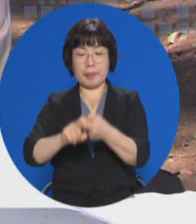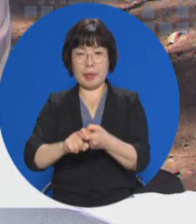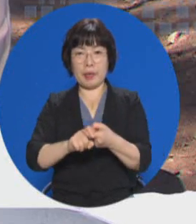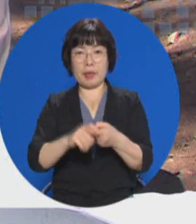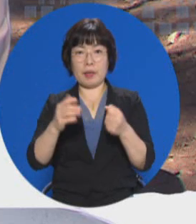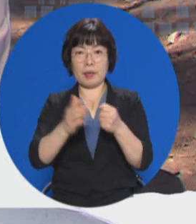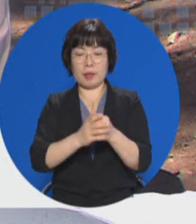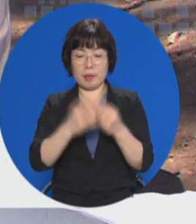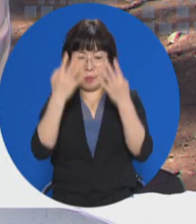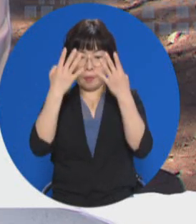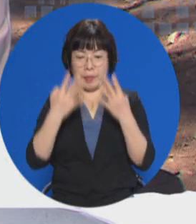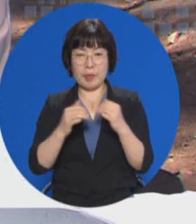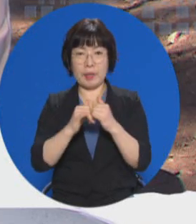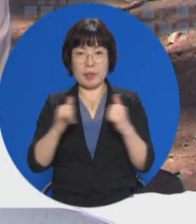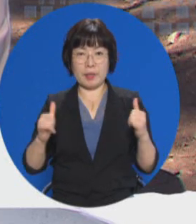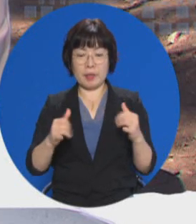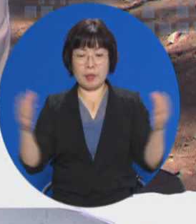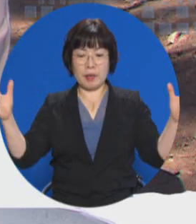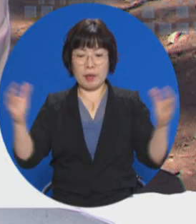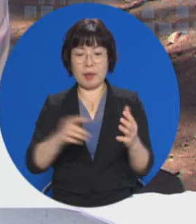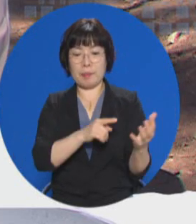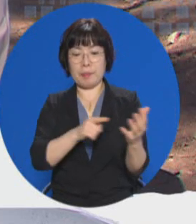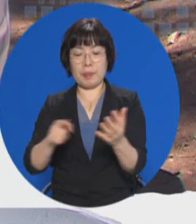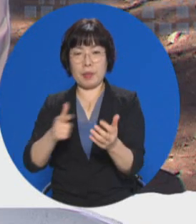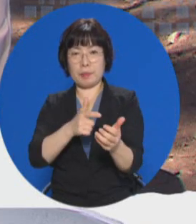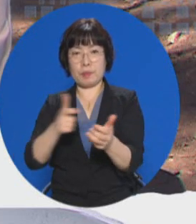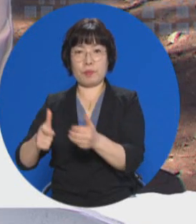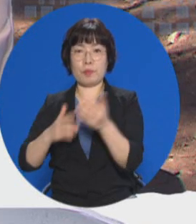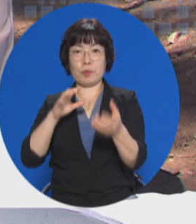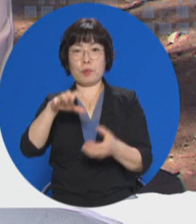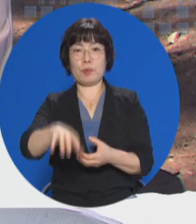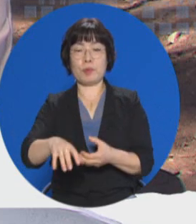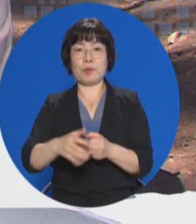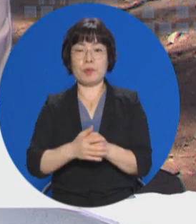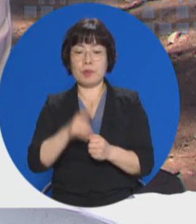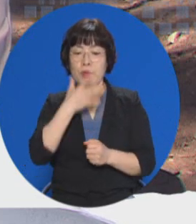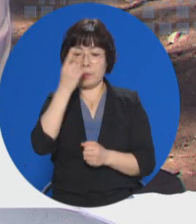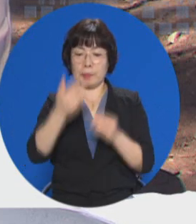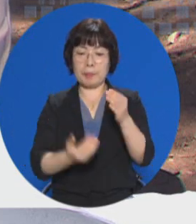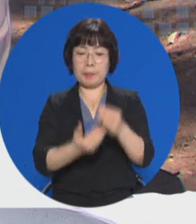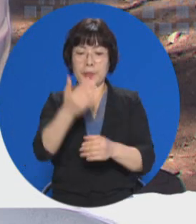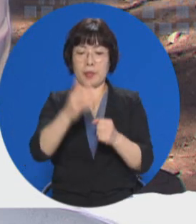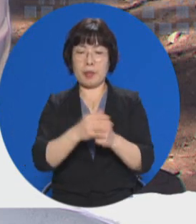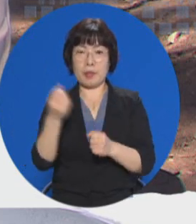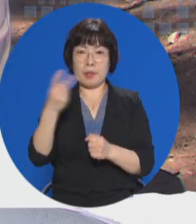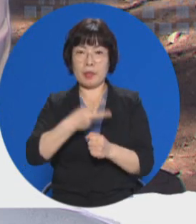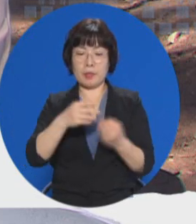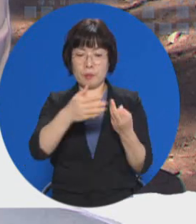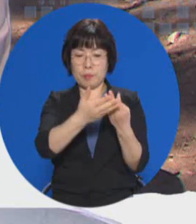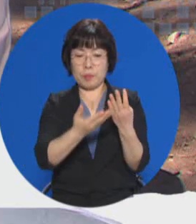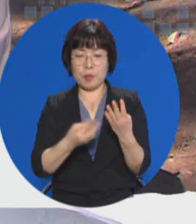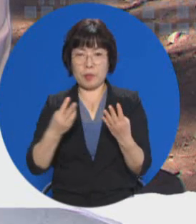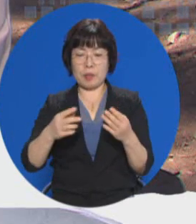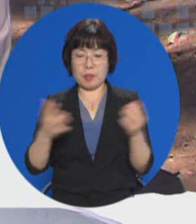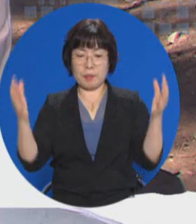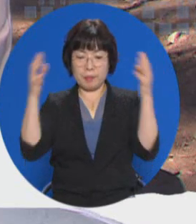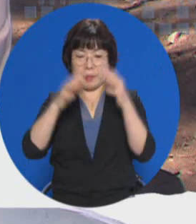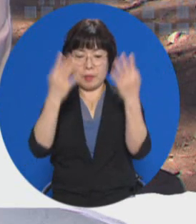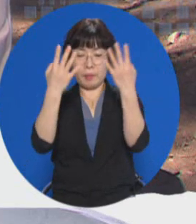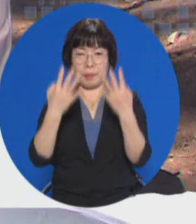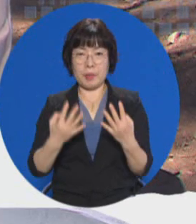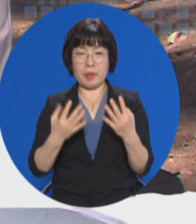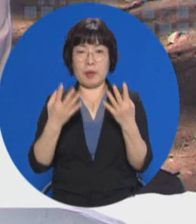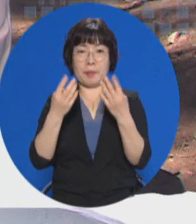대전형무소 재소자를 대상으로 한 집단 학살이 벌어진 곳입니다. 여순 사건과 제주 4.3 관련 수감자도 다수